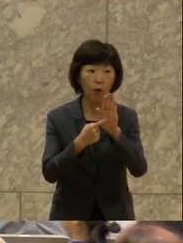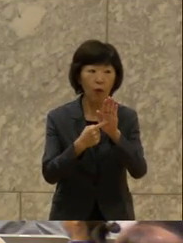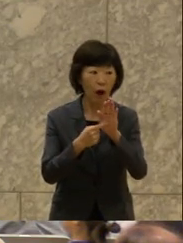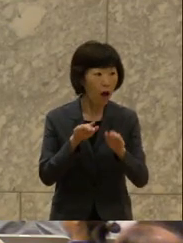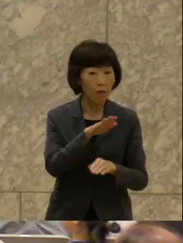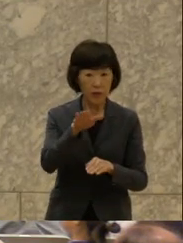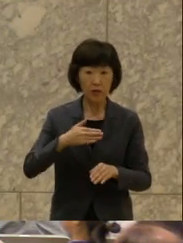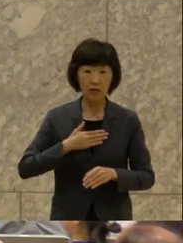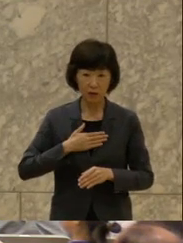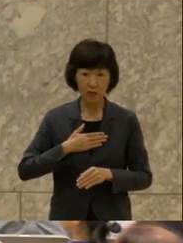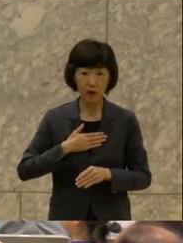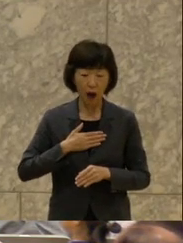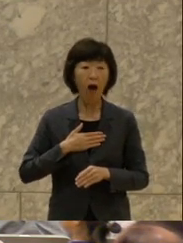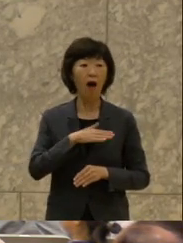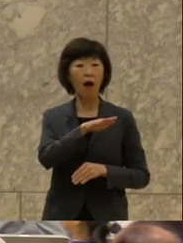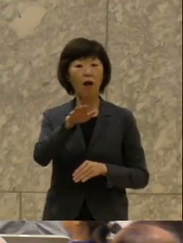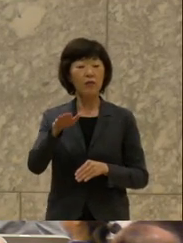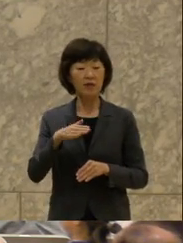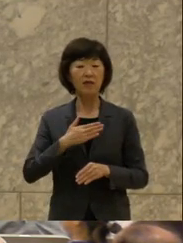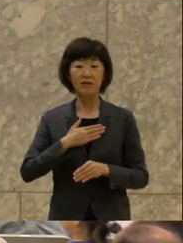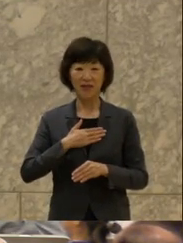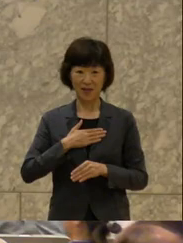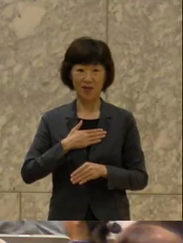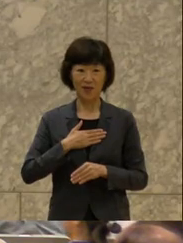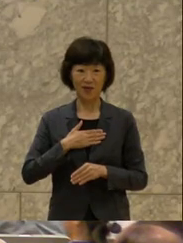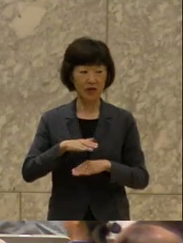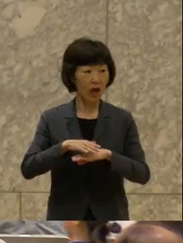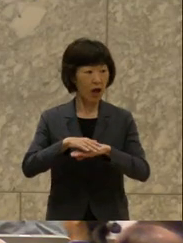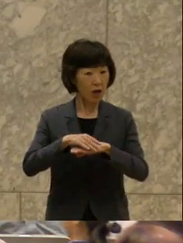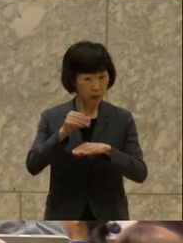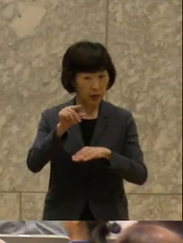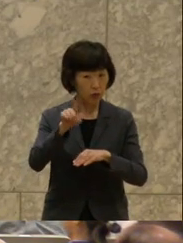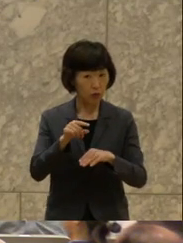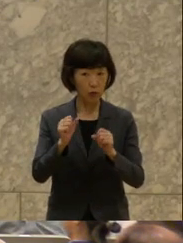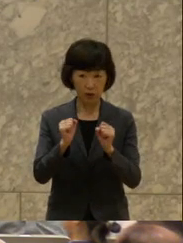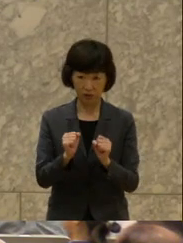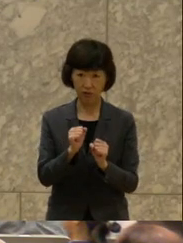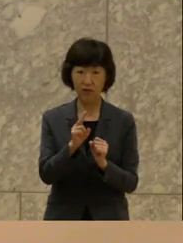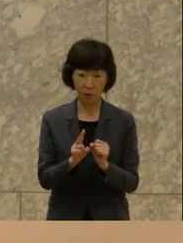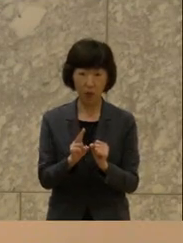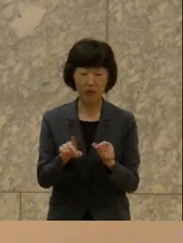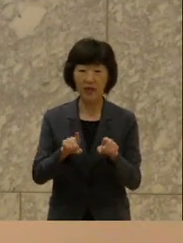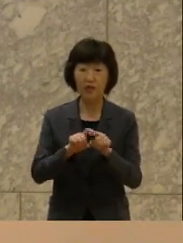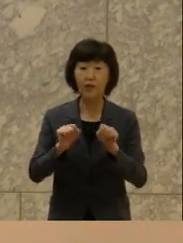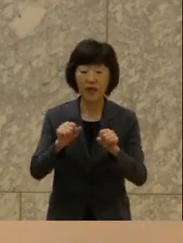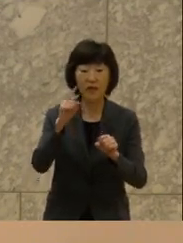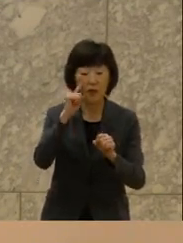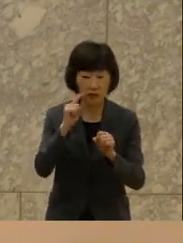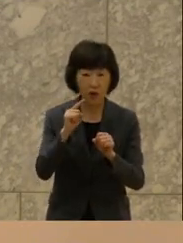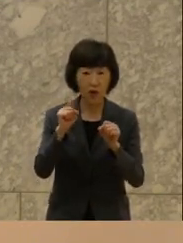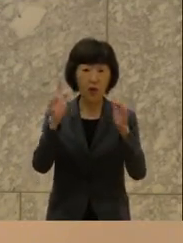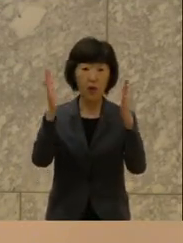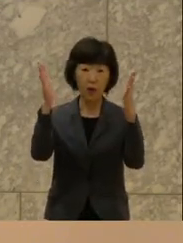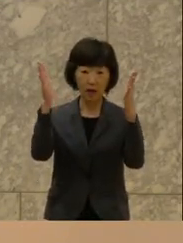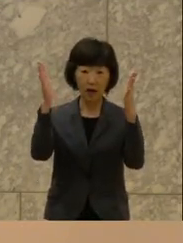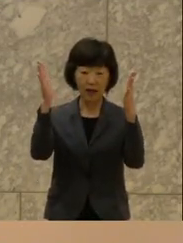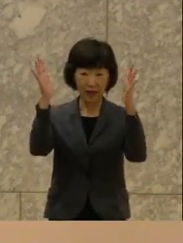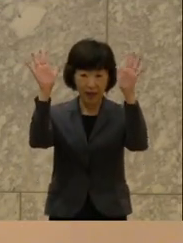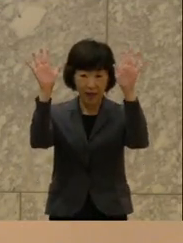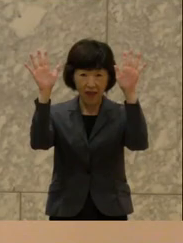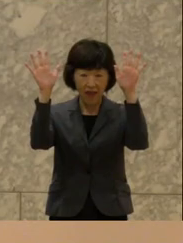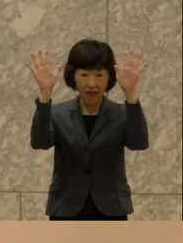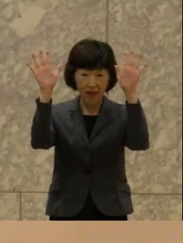結構皆さんご存知ですね初めてという方もいらっしゃるので一緒にやってみましょうかでは両手を上げてください